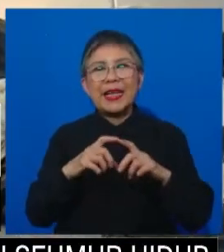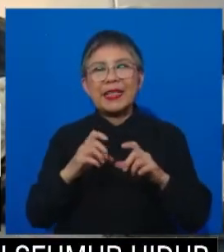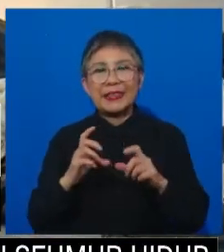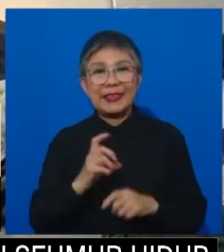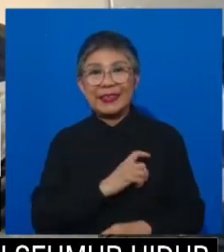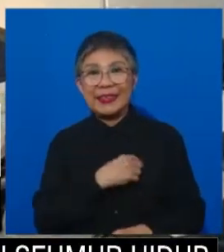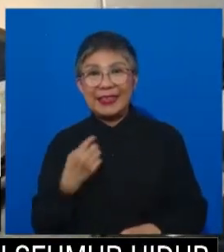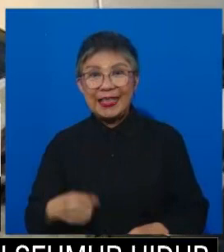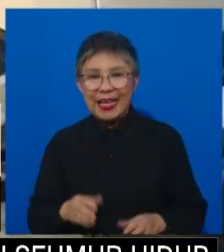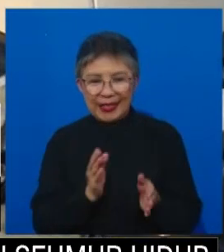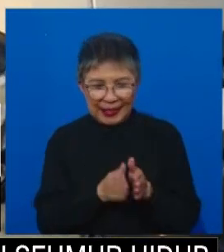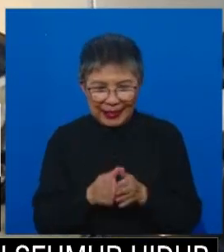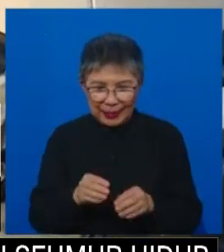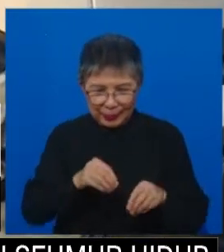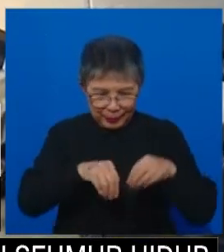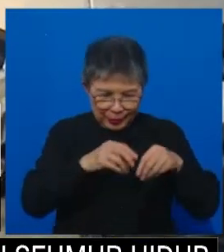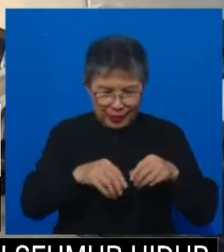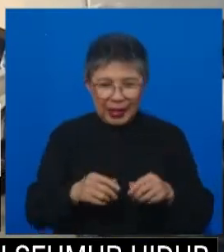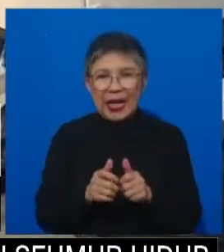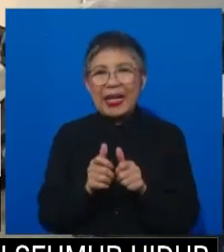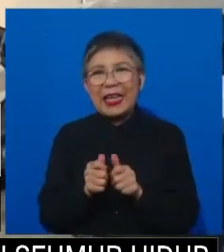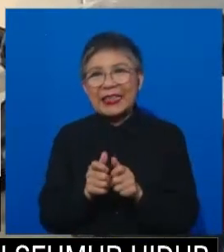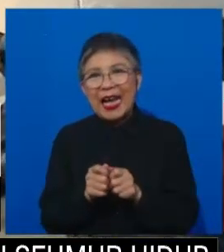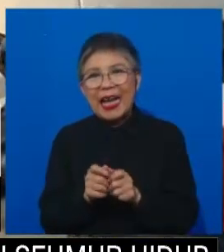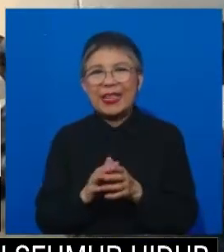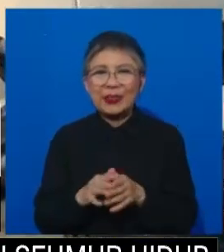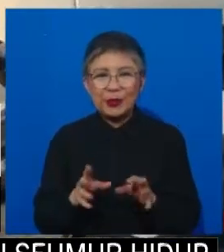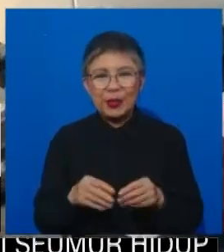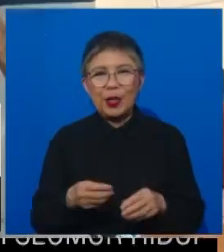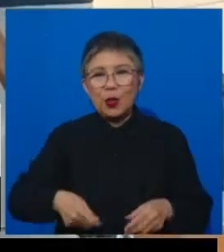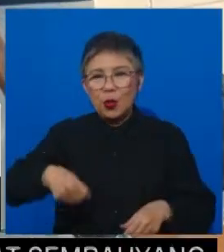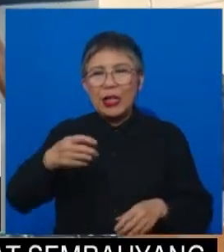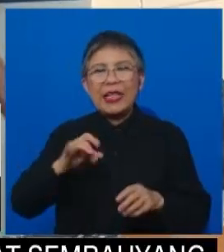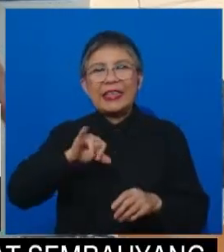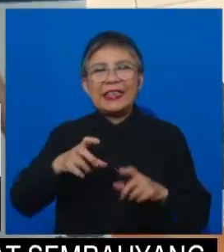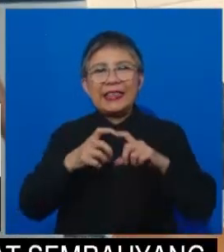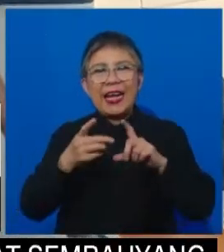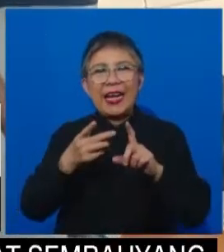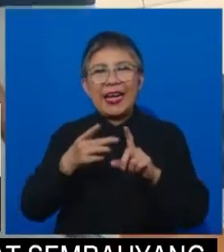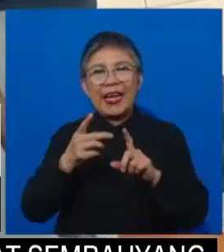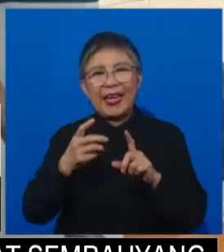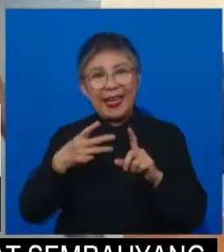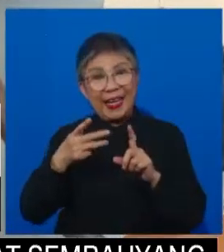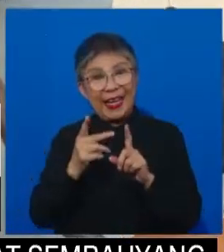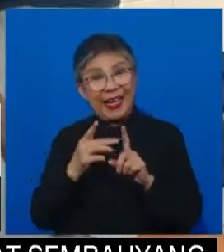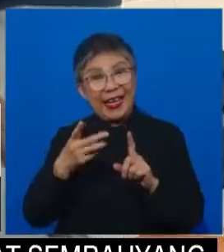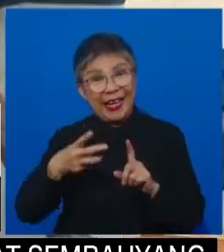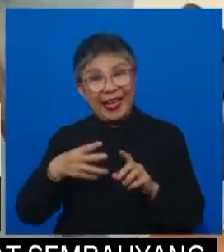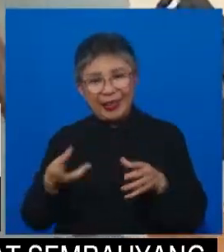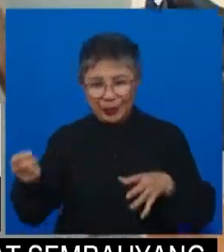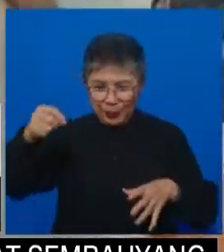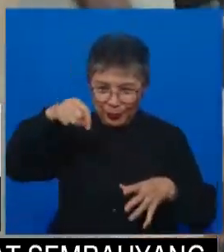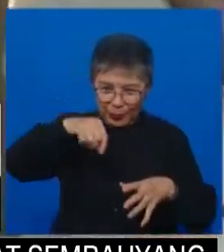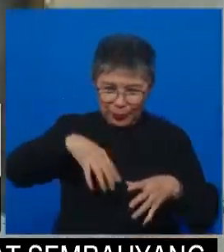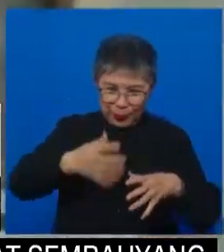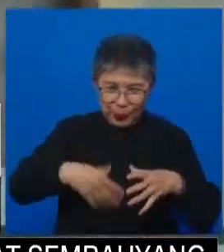sebelumnya ditata. Kacang tanah disangrai dan tidak lupa kuah dari jahe diiris-iris dimasukkan ke dalam air dan